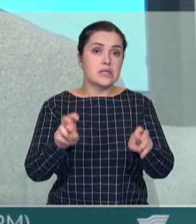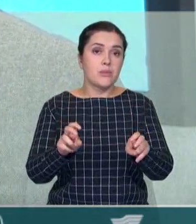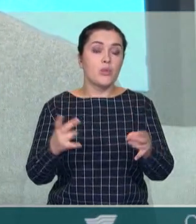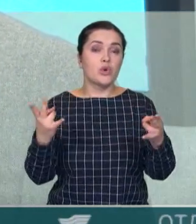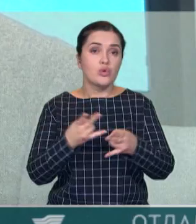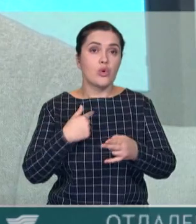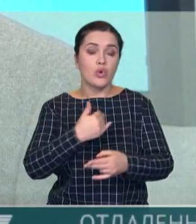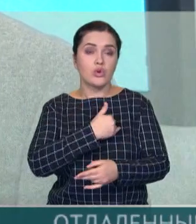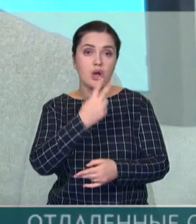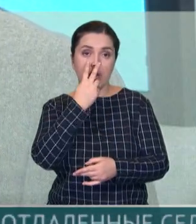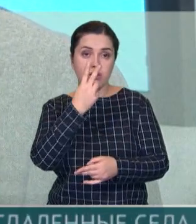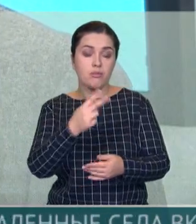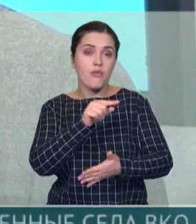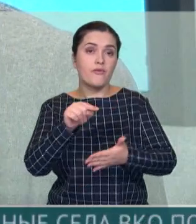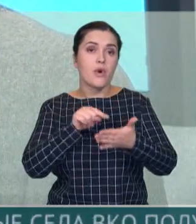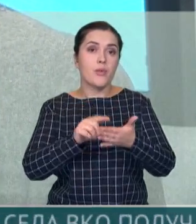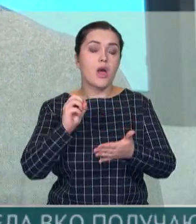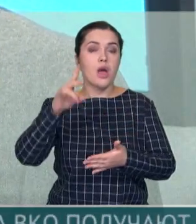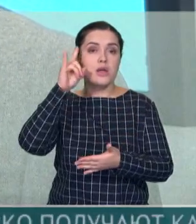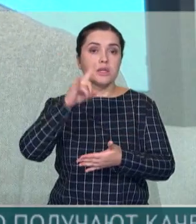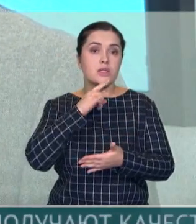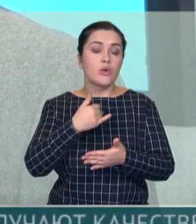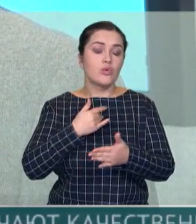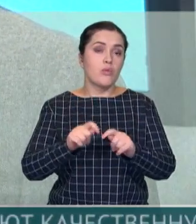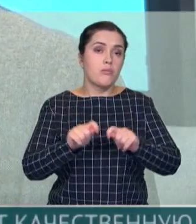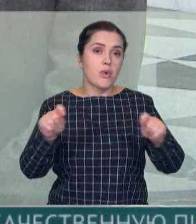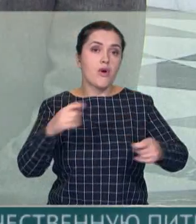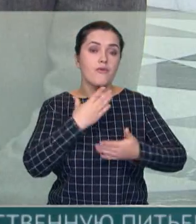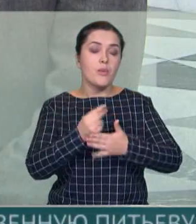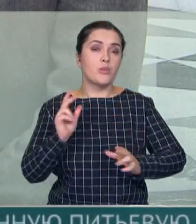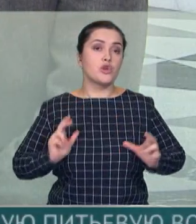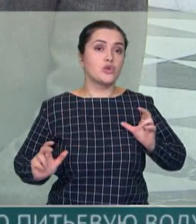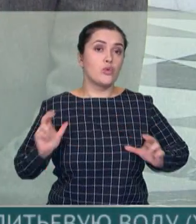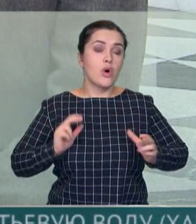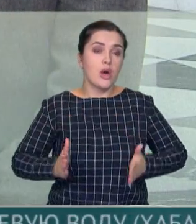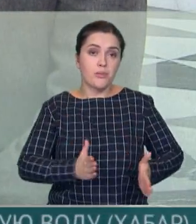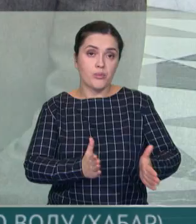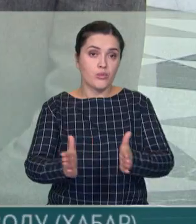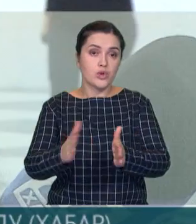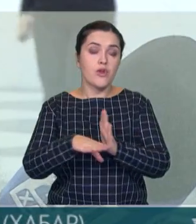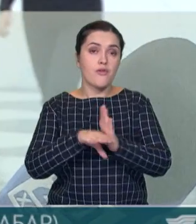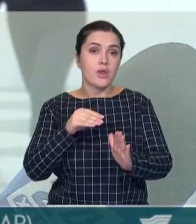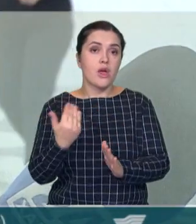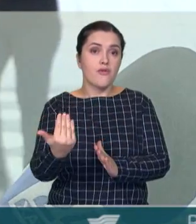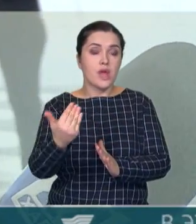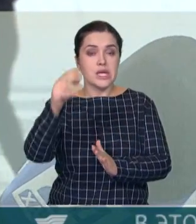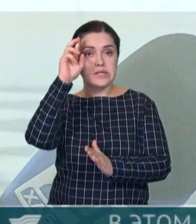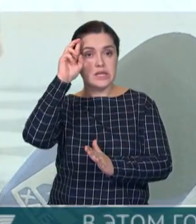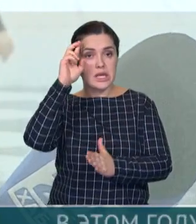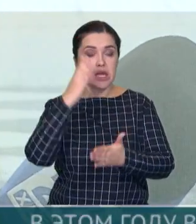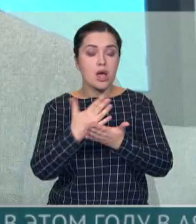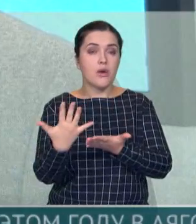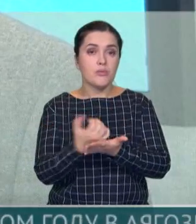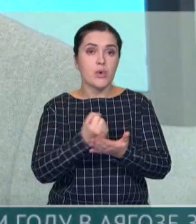Я хочу взглянуть на этот вопрос с точки зрения Казахстана и поделиться со своими студентами. Путь, который выбрала ваша страна со времени